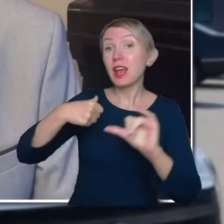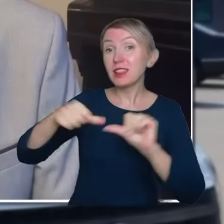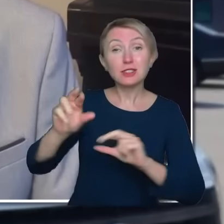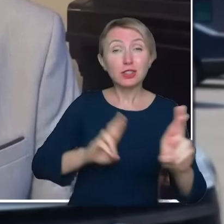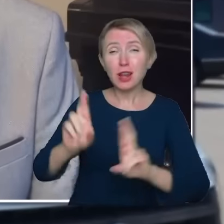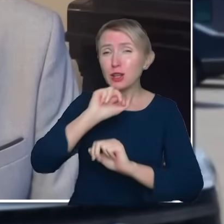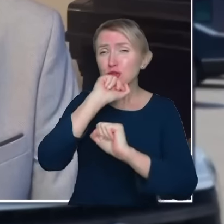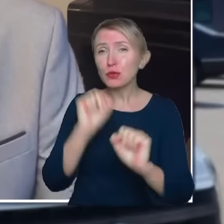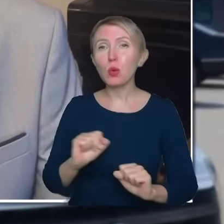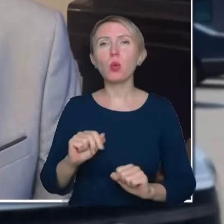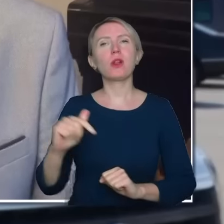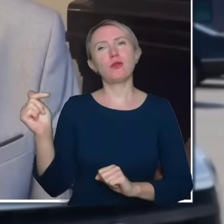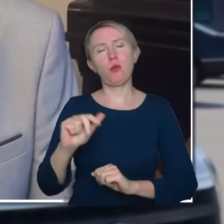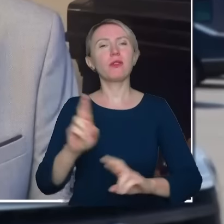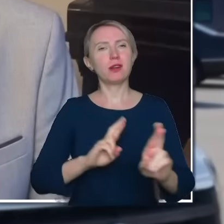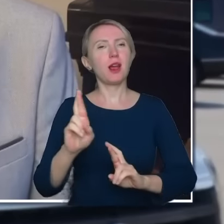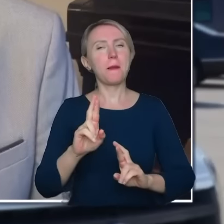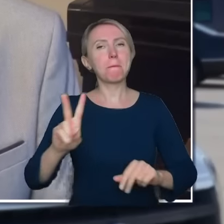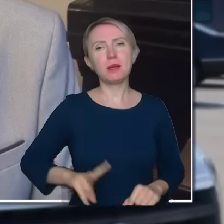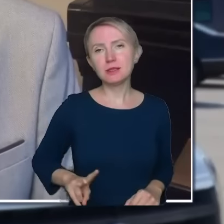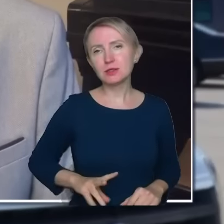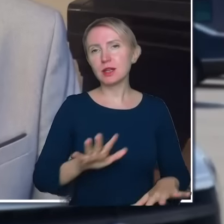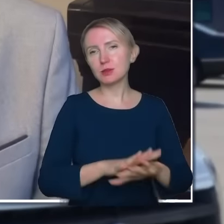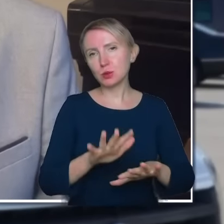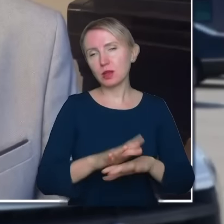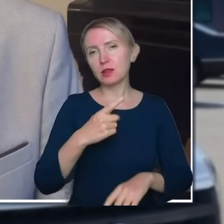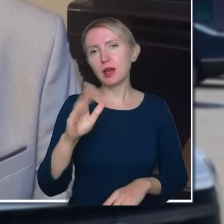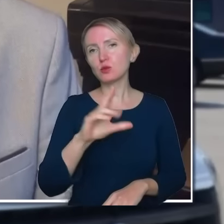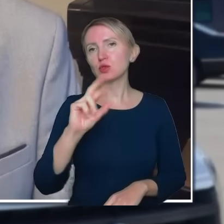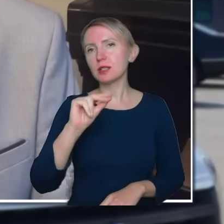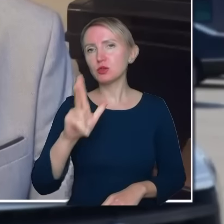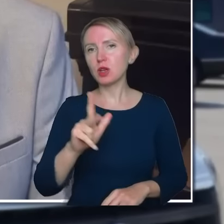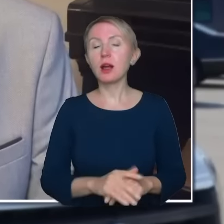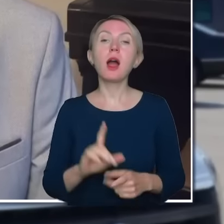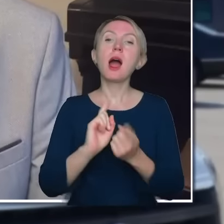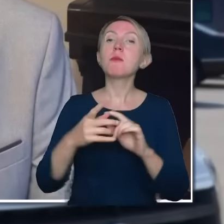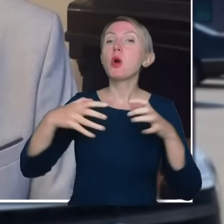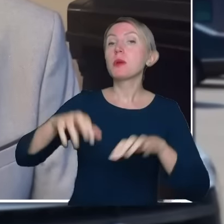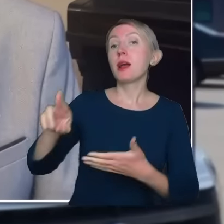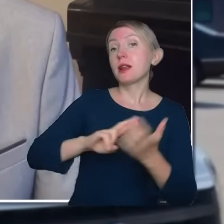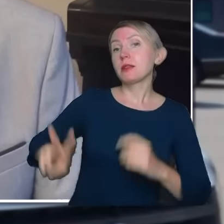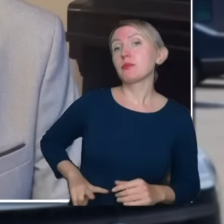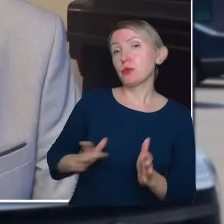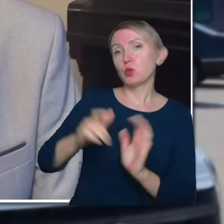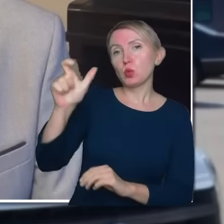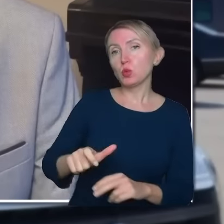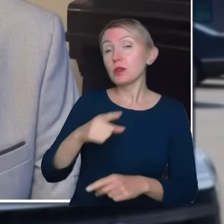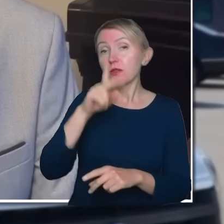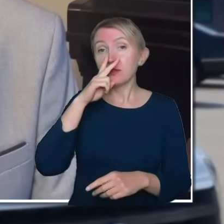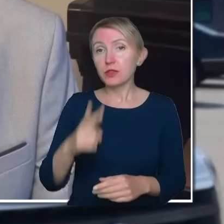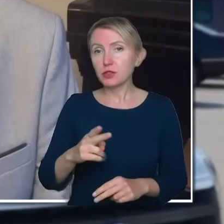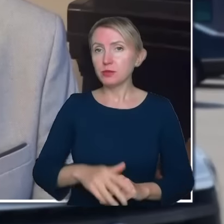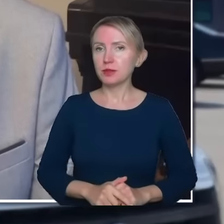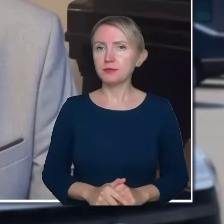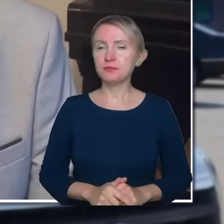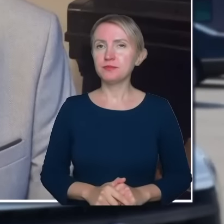tutaj powinien zainterweniować minister infrastruktury Dariusz Klimczak albo prezes Rady Ministrów Donald Tusk. Jak widzimy,